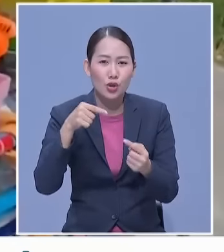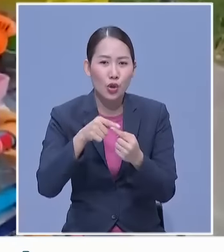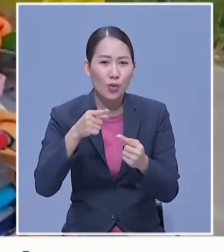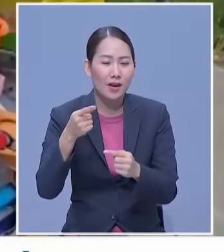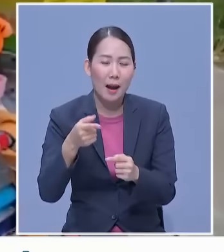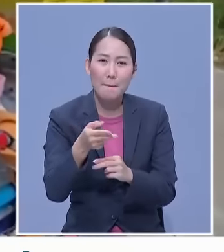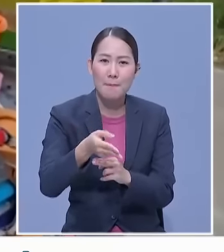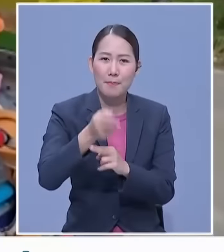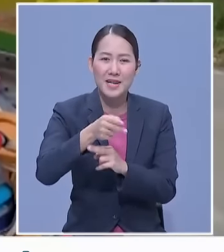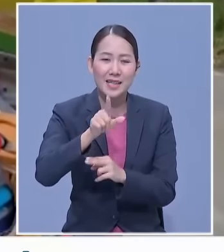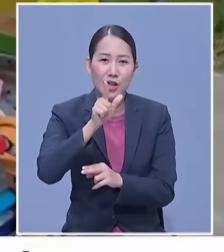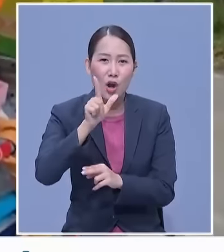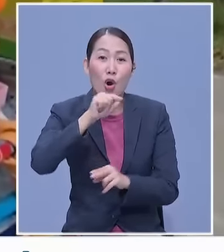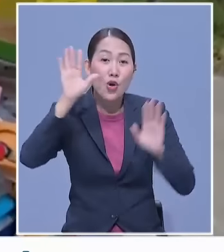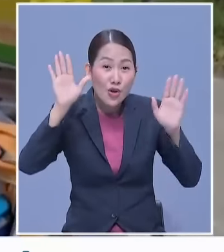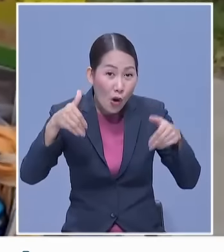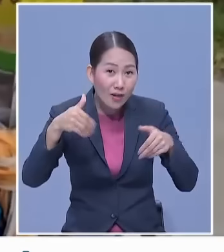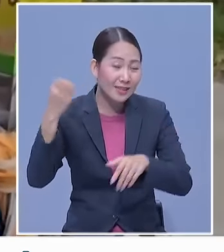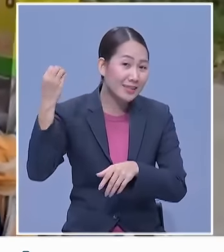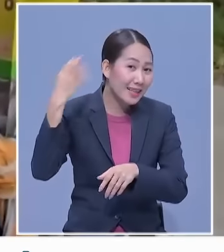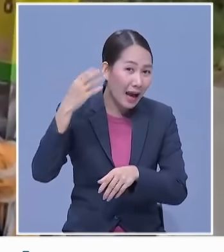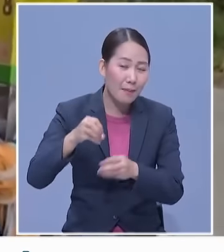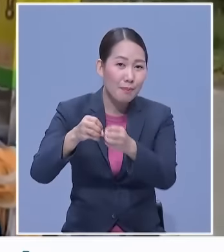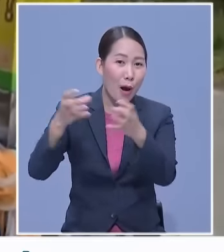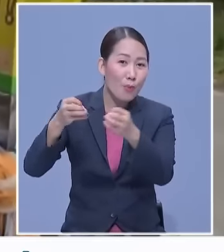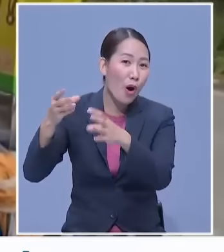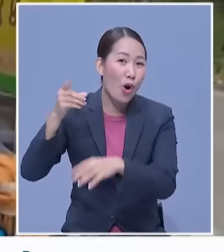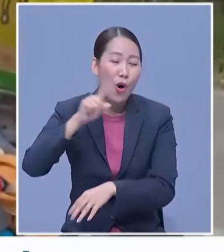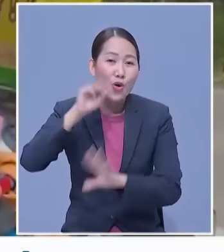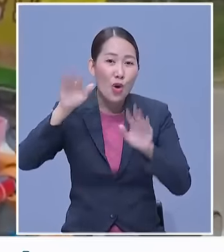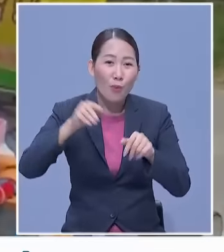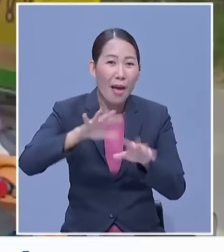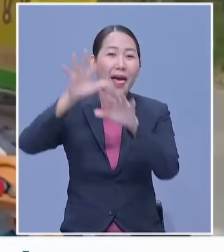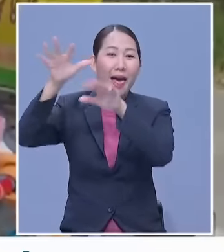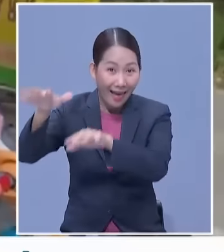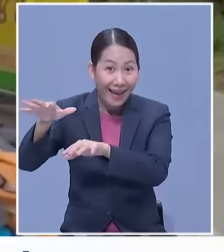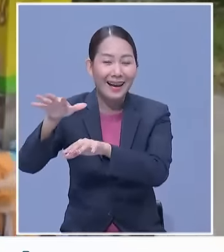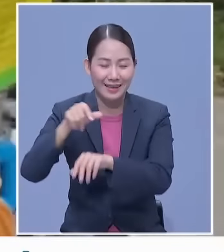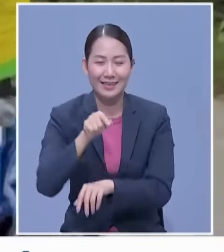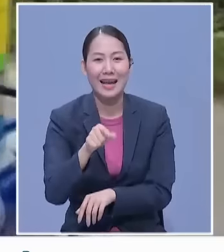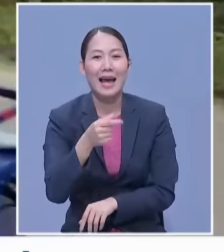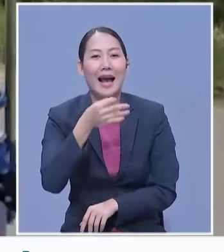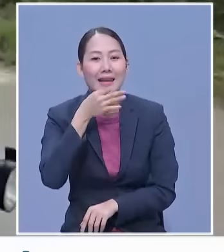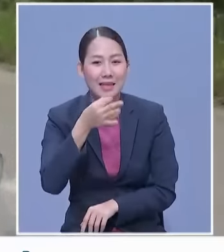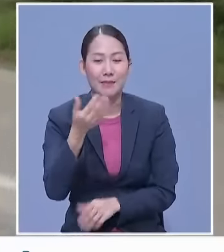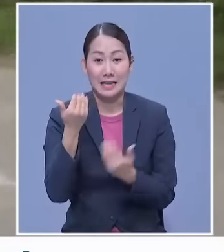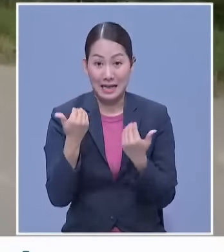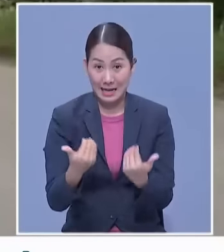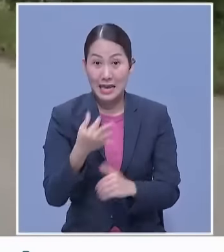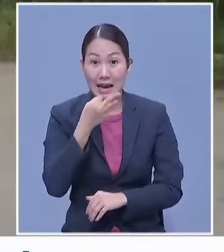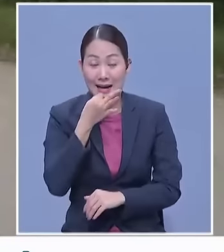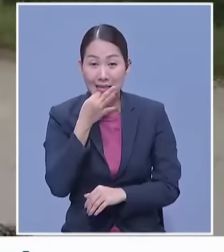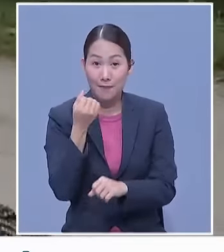บอกว่ามีการนำเงิน 10,000บาทที่ได้จากรัฐบาลนะครับมาต่อยอดสร้างอาชีพใหม่มีการลงทุนต่อรถพ่วง